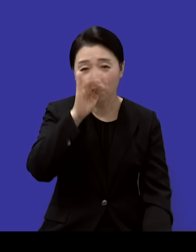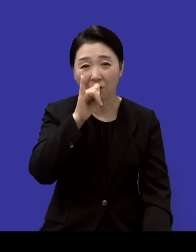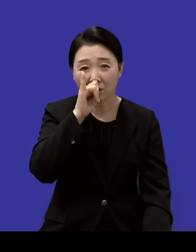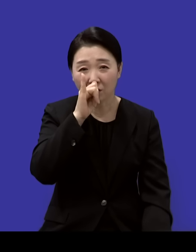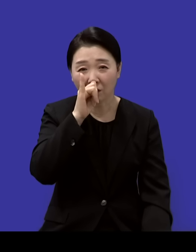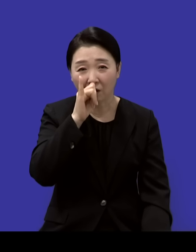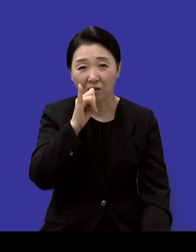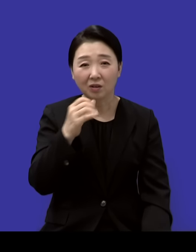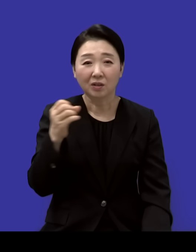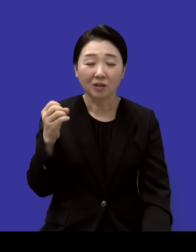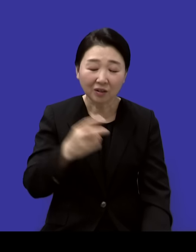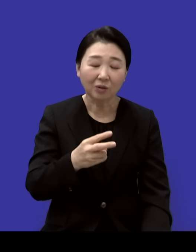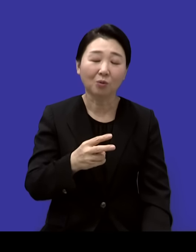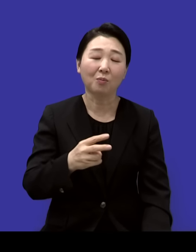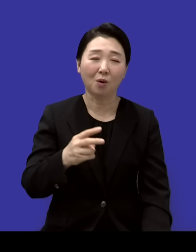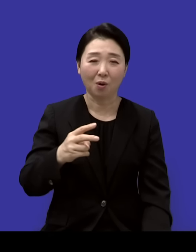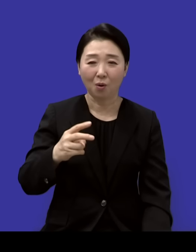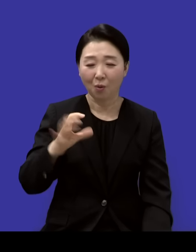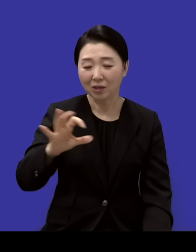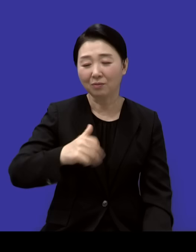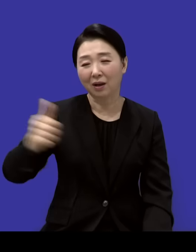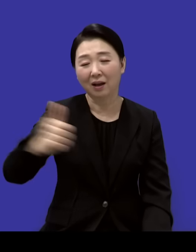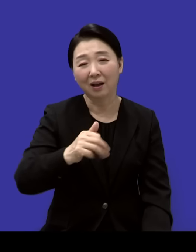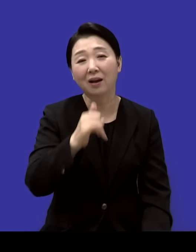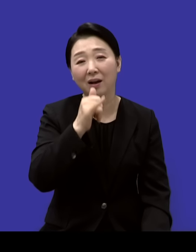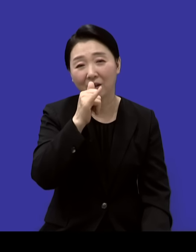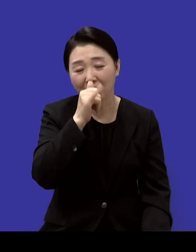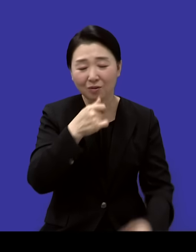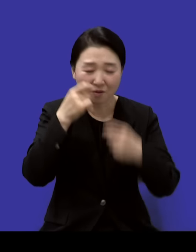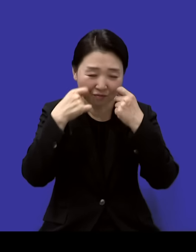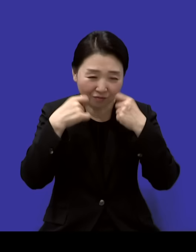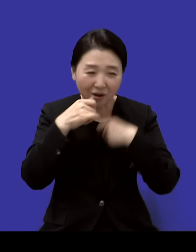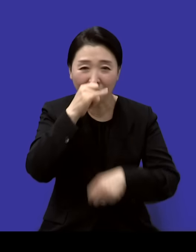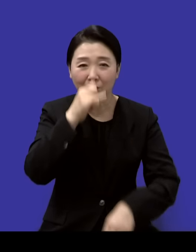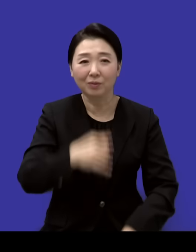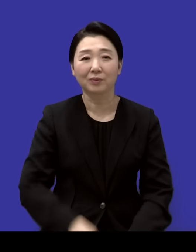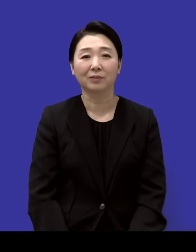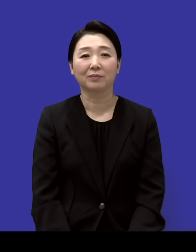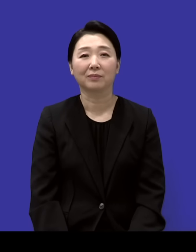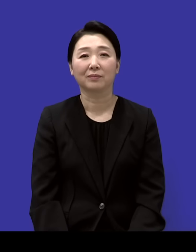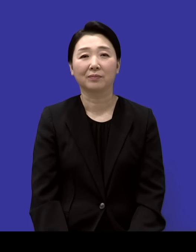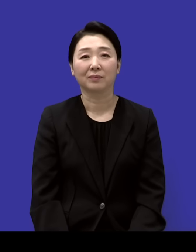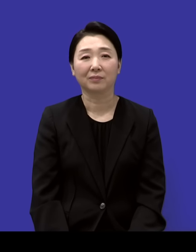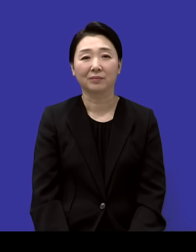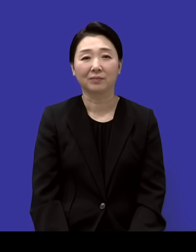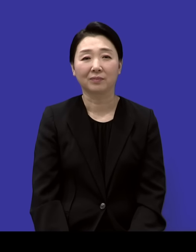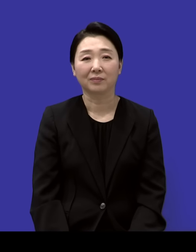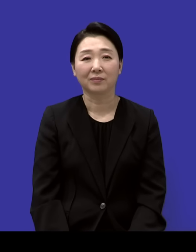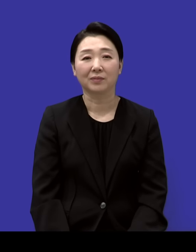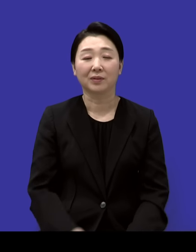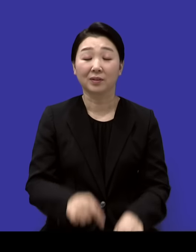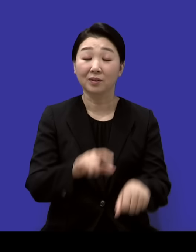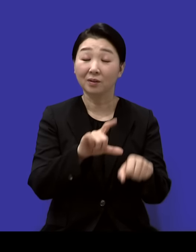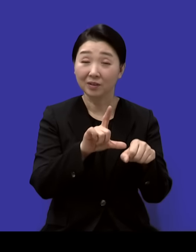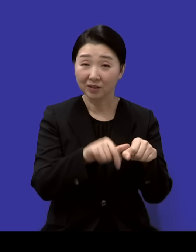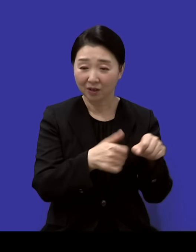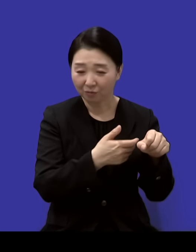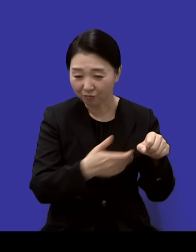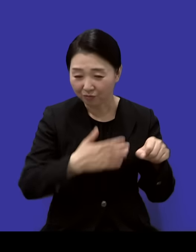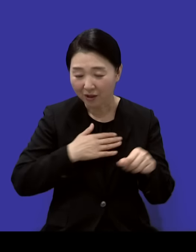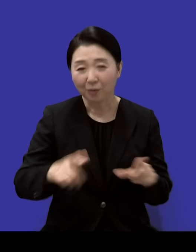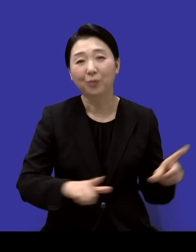다니는 거예요. 10번, 15번씩 화장실 들락달락 거리면서 통곡을 하고 울고 그런 시간을 혼자서 쭉